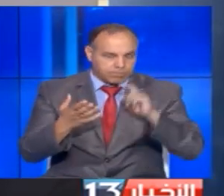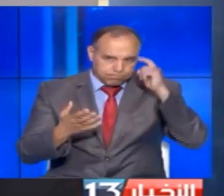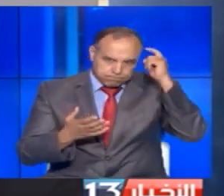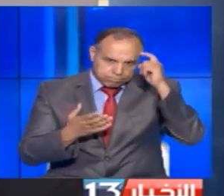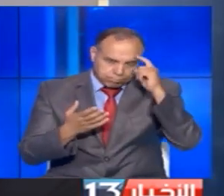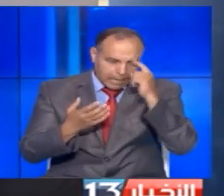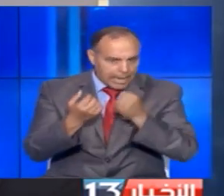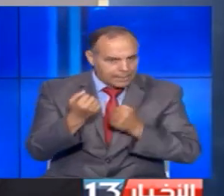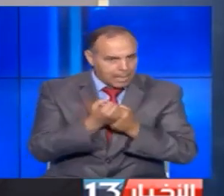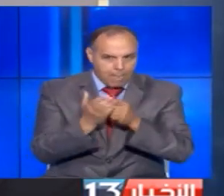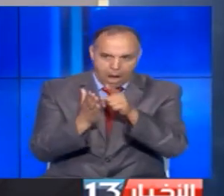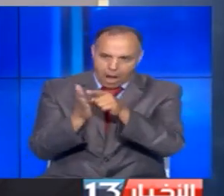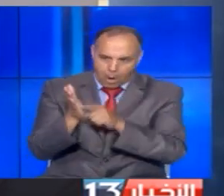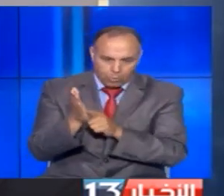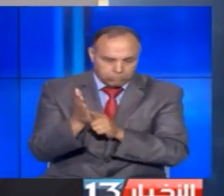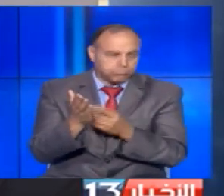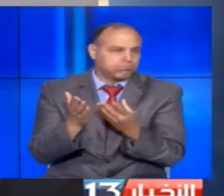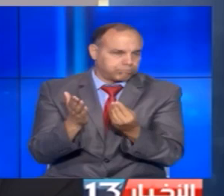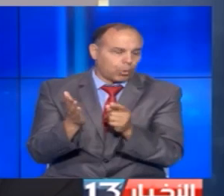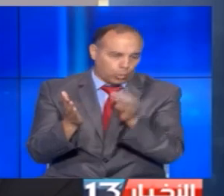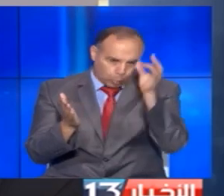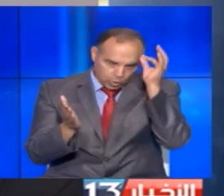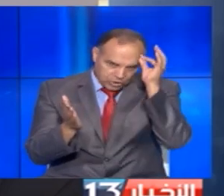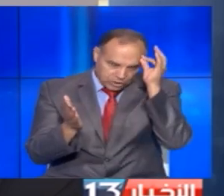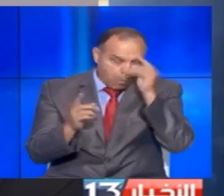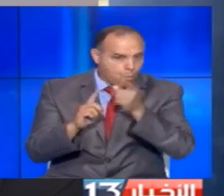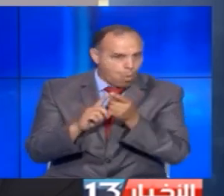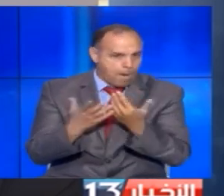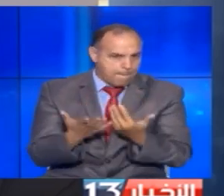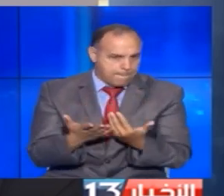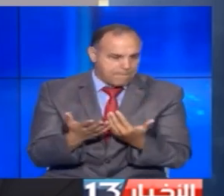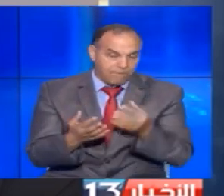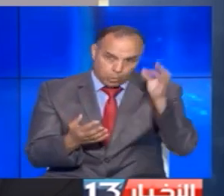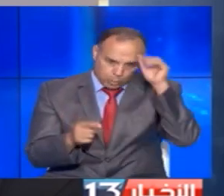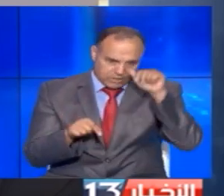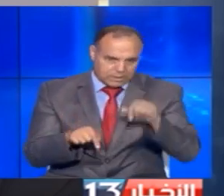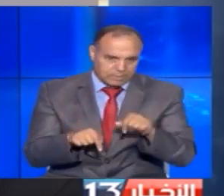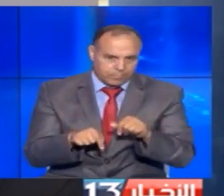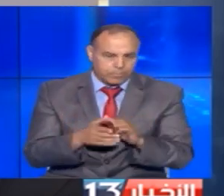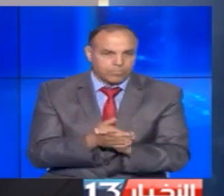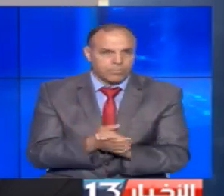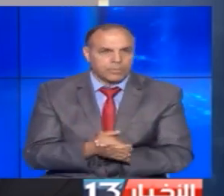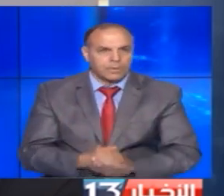دعم التشريعات والقوانين الامور المهمه في هذا البلد